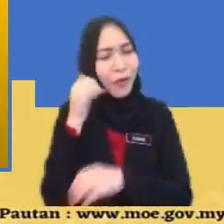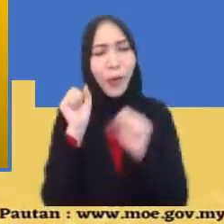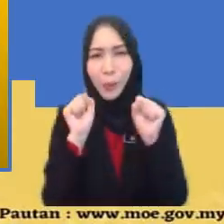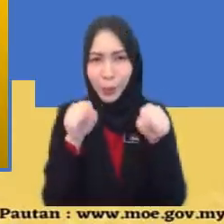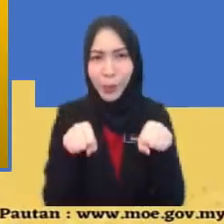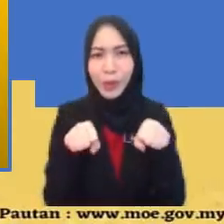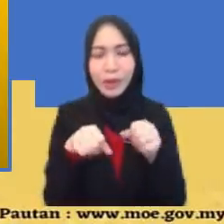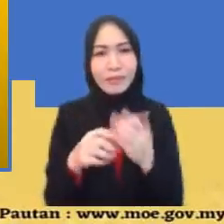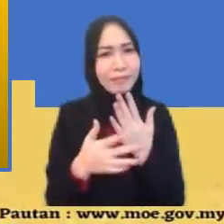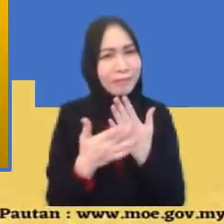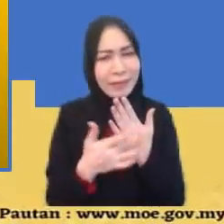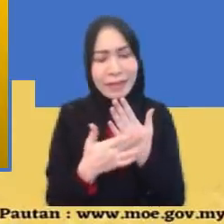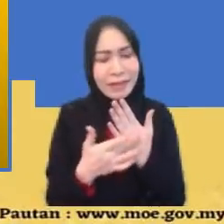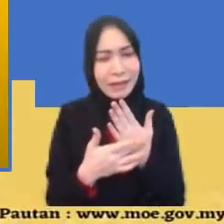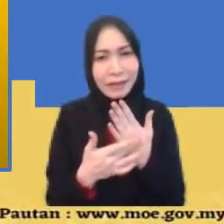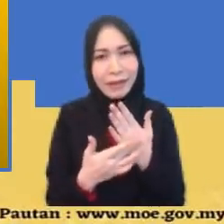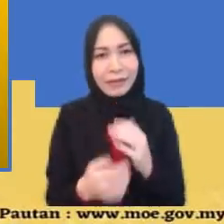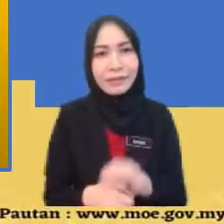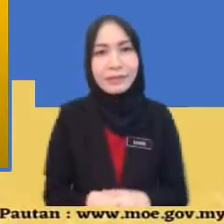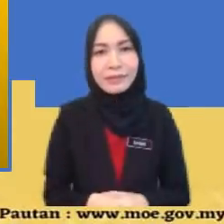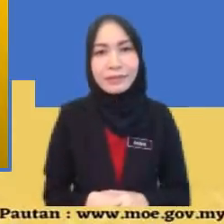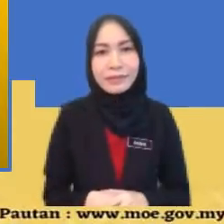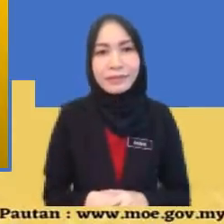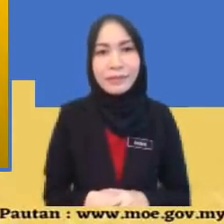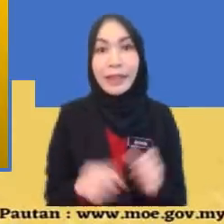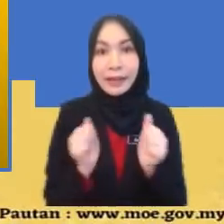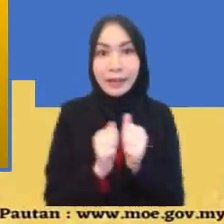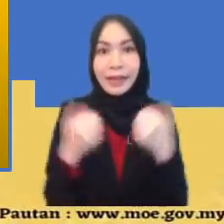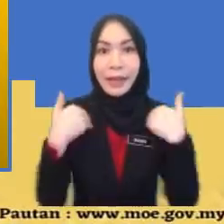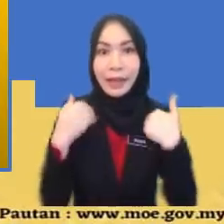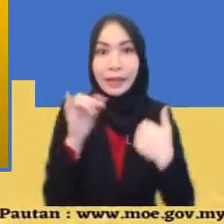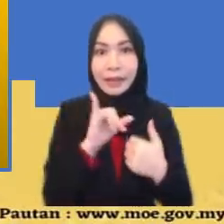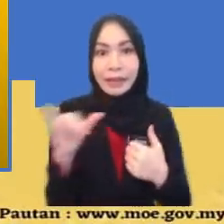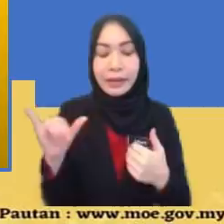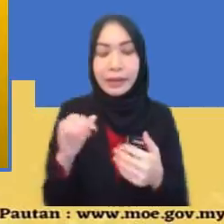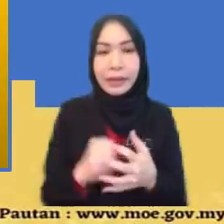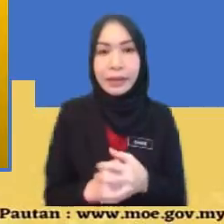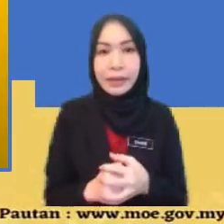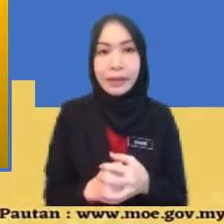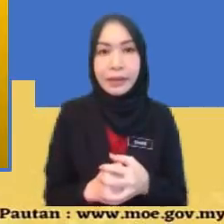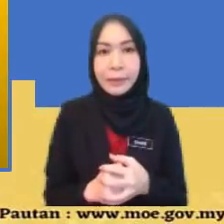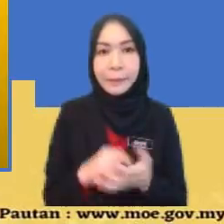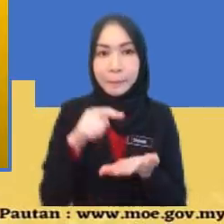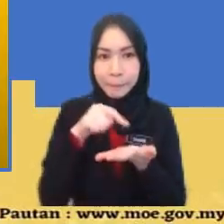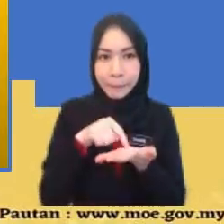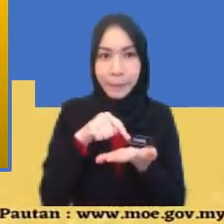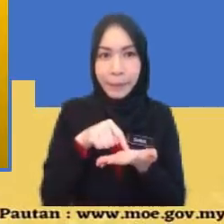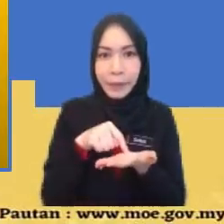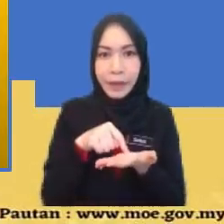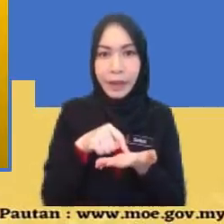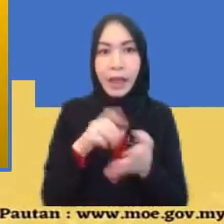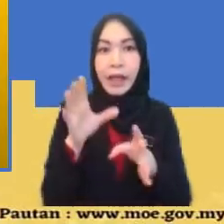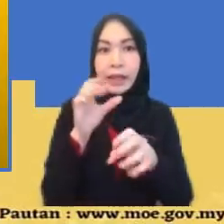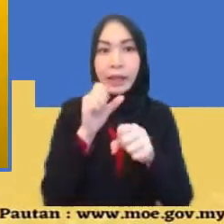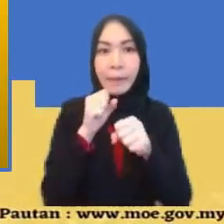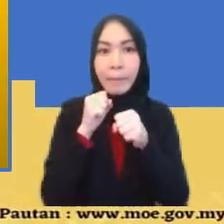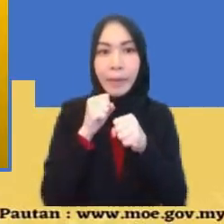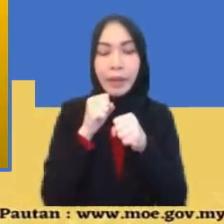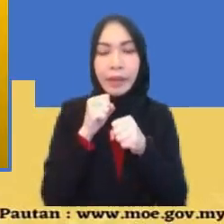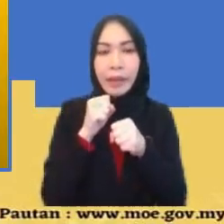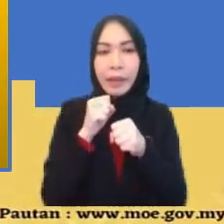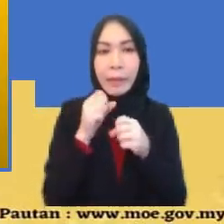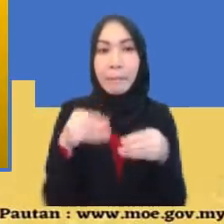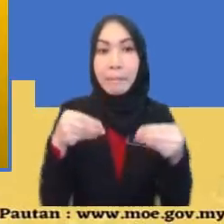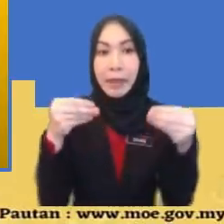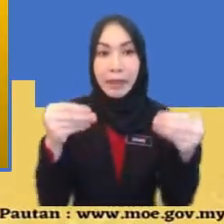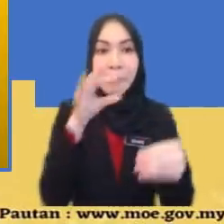jadi Diharapkan dengan adanya repositories sumberku ini ia dapat dimanfaatkan sepenuhnya oleh semua